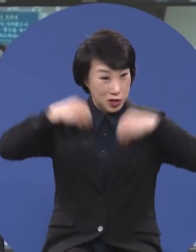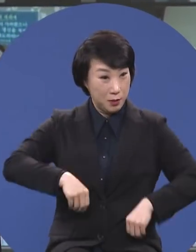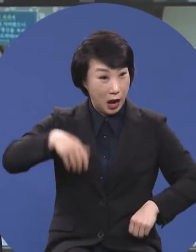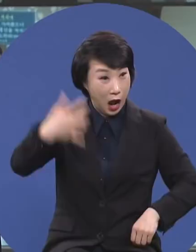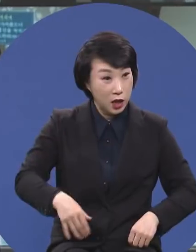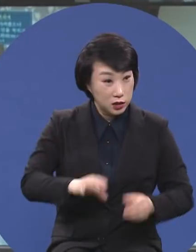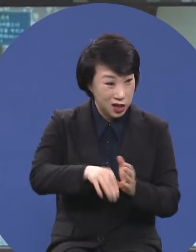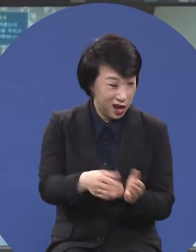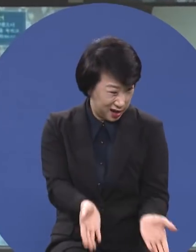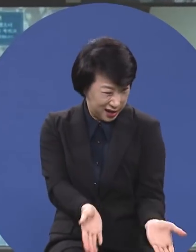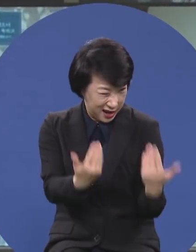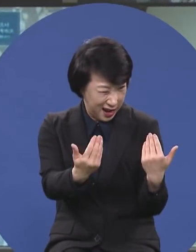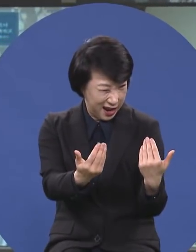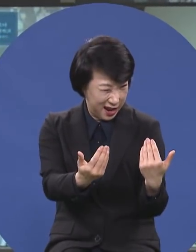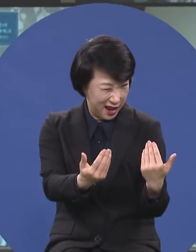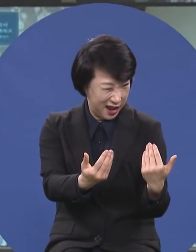일어서!